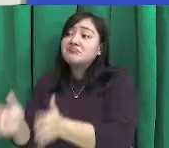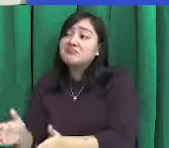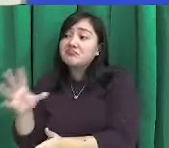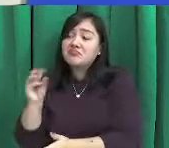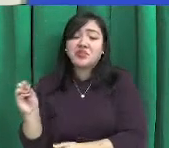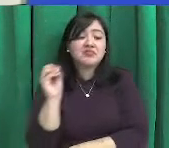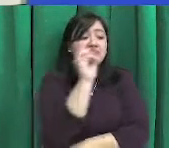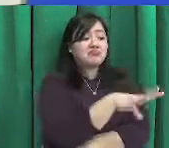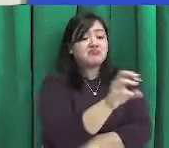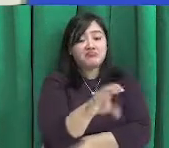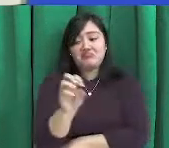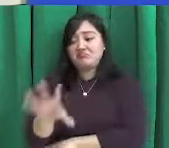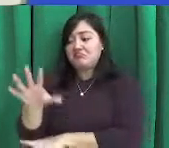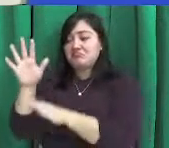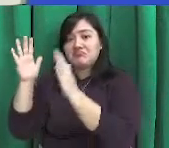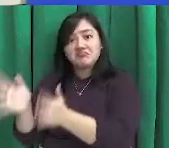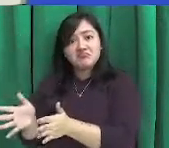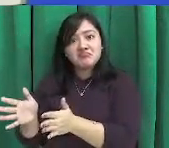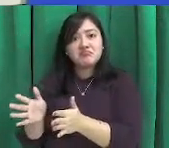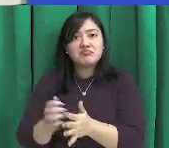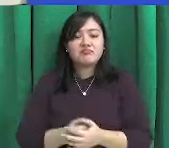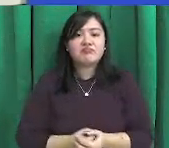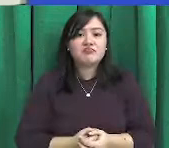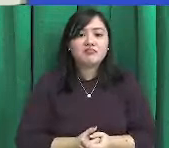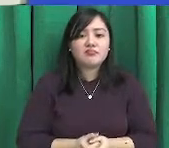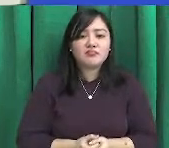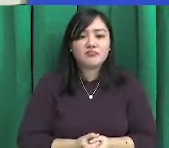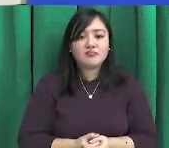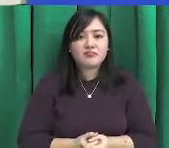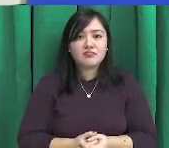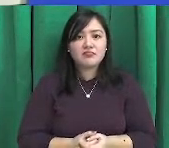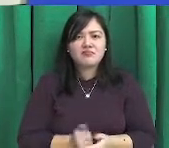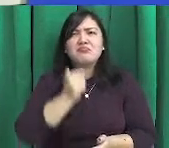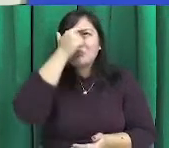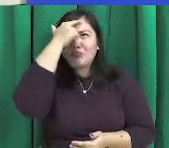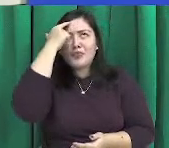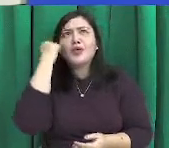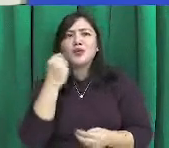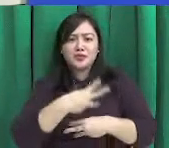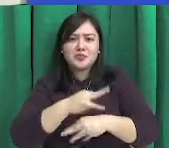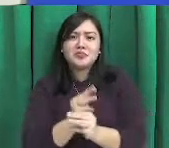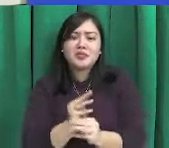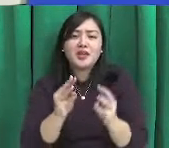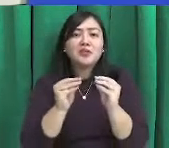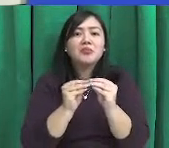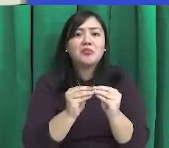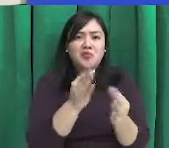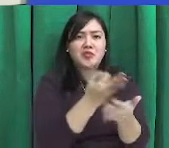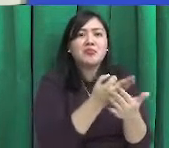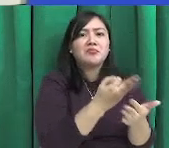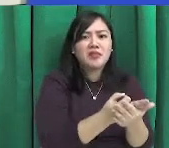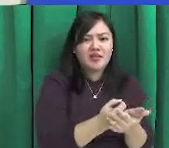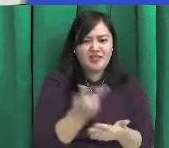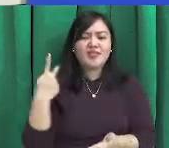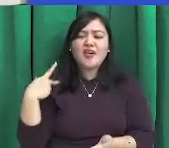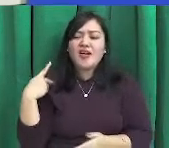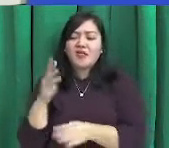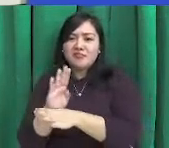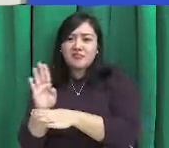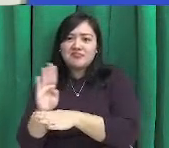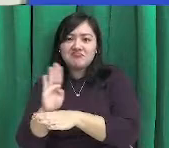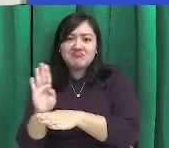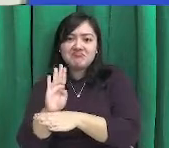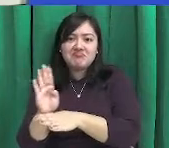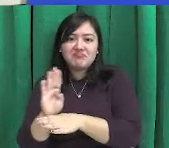umaasi-asenso sa sasabihin mo natin na nakakabenta-benta. Oh, nakakabenta-benta, nagbi-business-business. Kahit